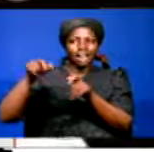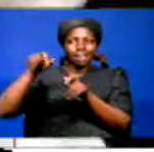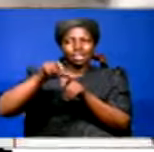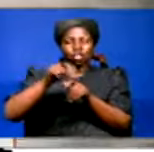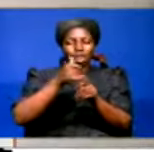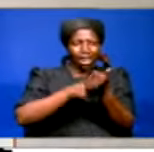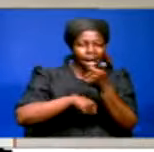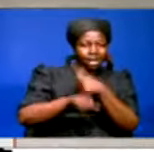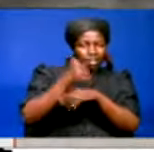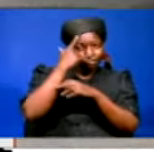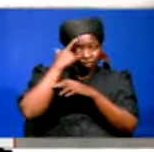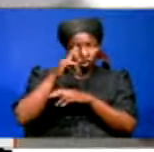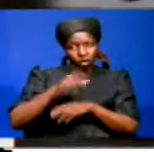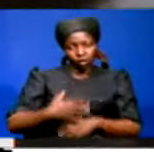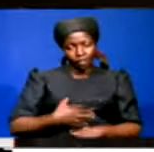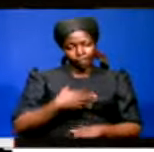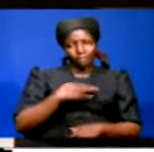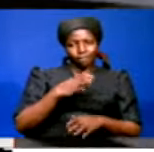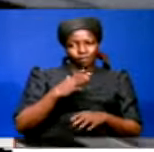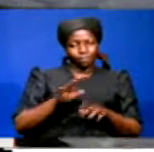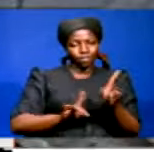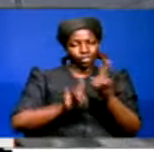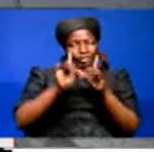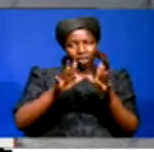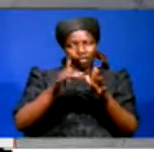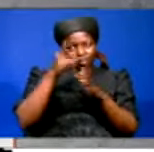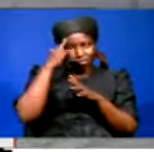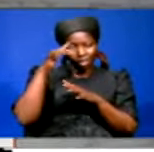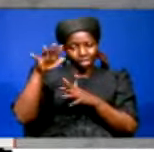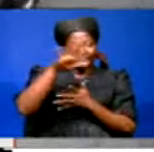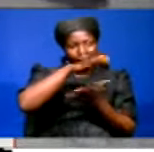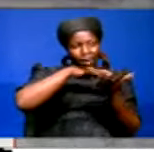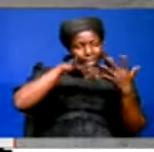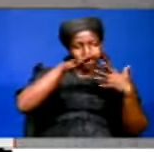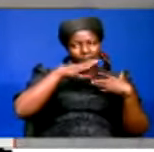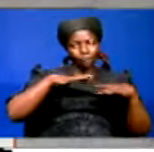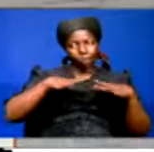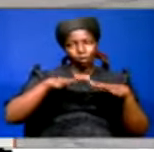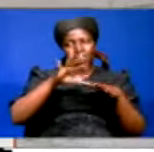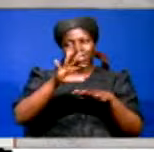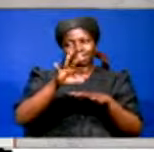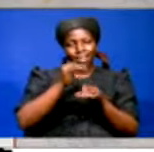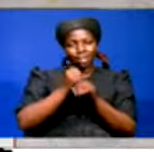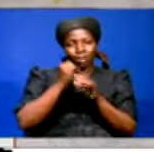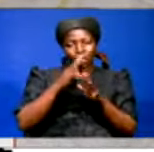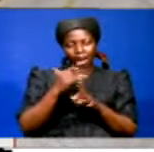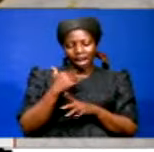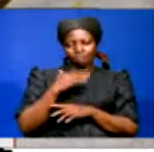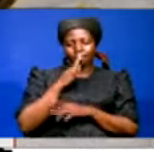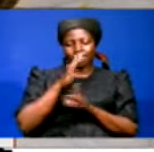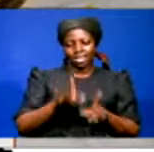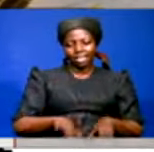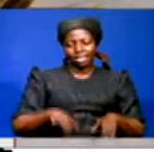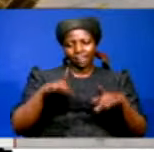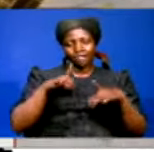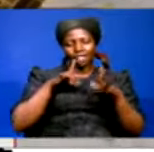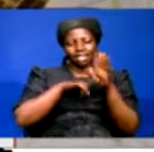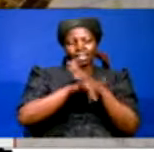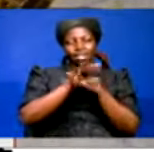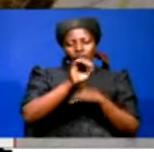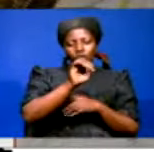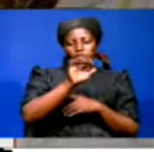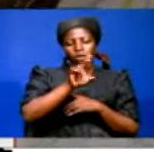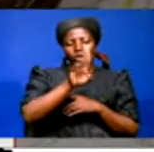wanaanga na mzigo wa kazi. Wafanyakazi hao watatu wamekuwa wakiishi katika obiti kwa siku